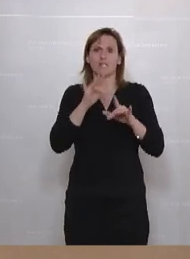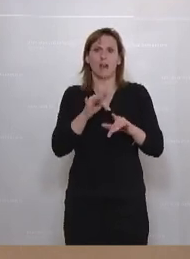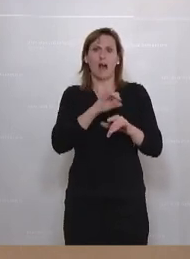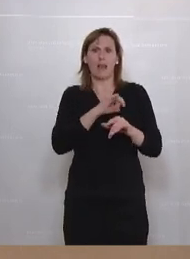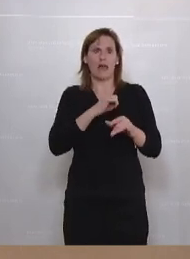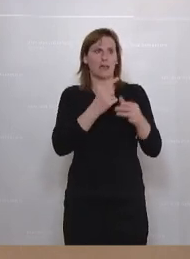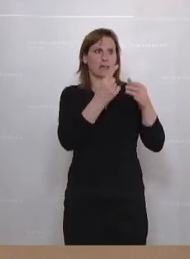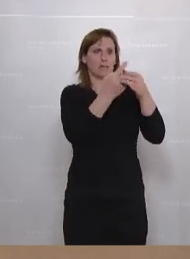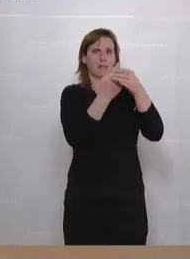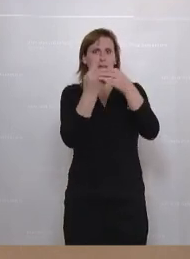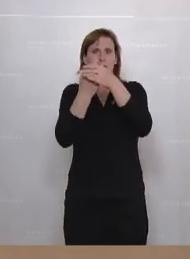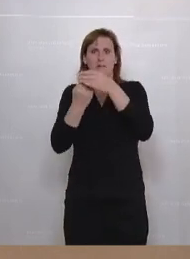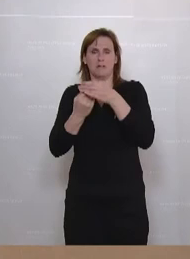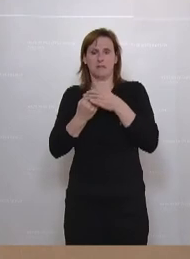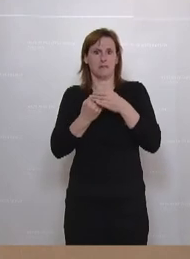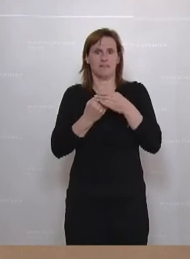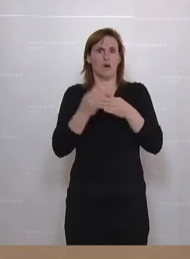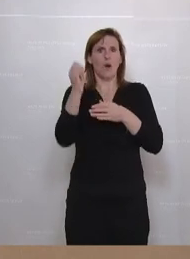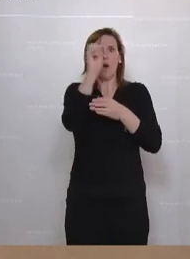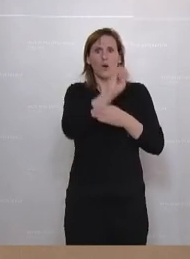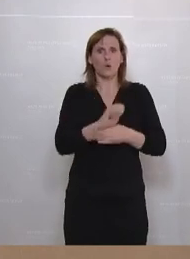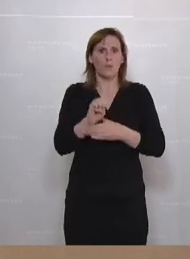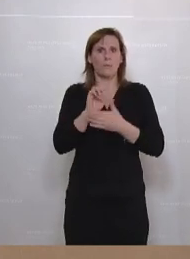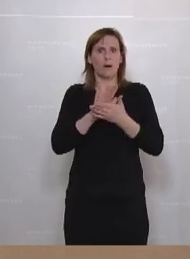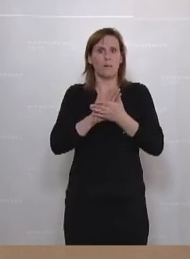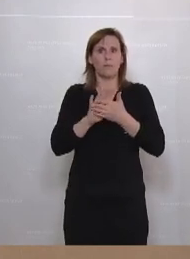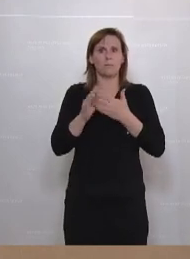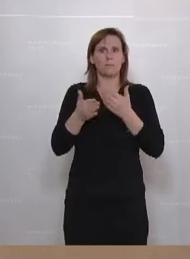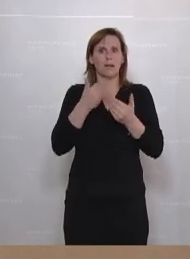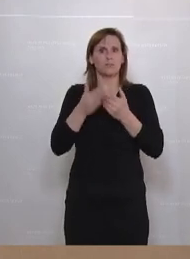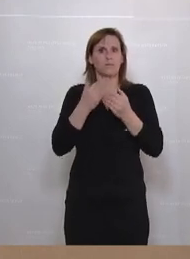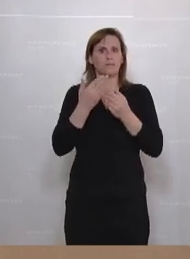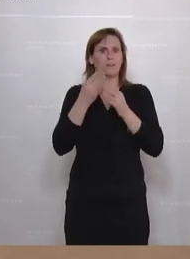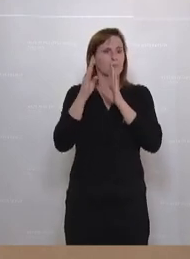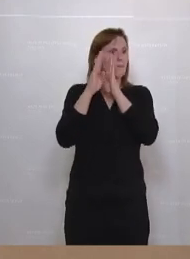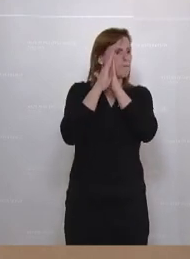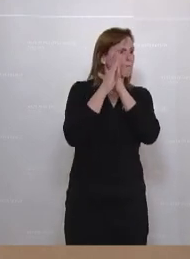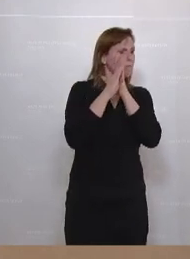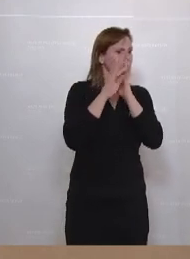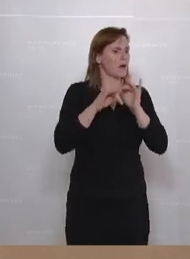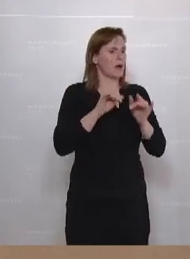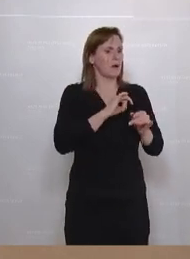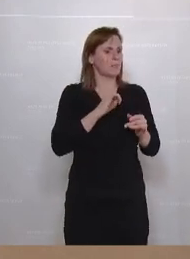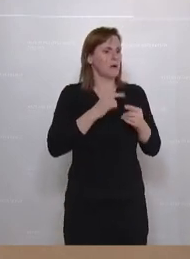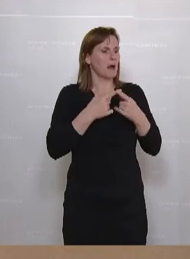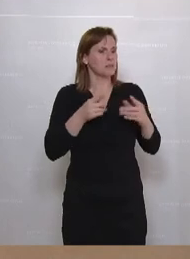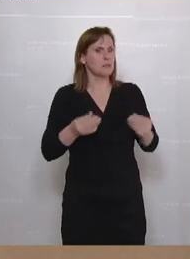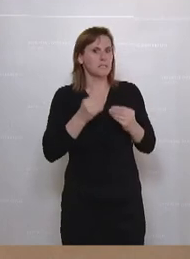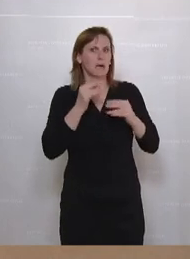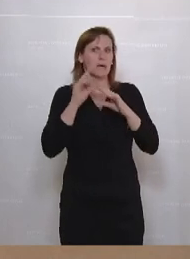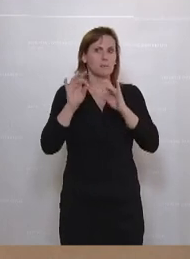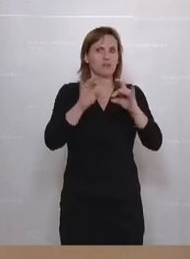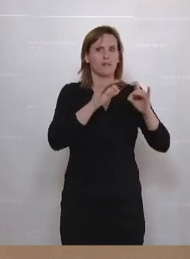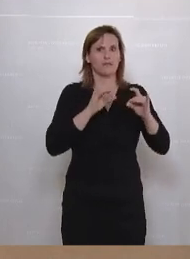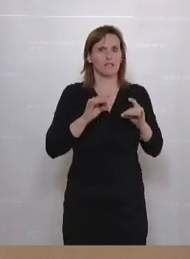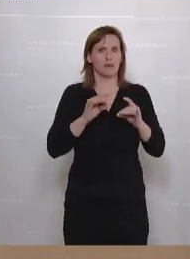müssen wir ankämpfen, dass Europa sich hier abwendet, mit anderen beschäftigt ist, sich in einer Nabelschau ergeht und den Westbalkan